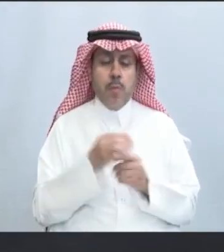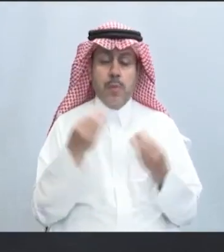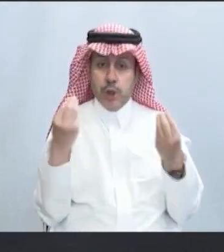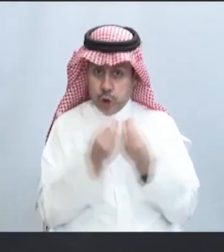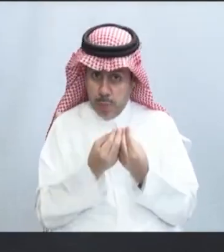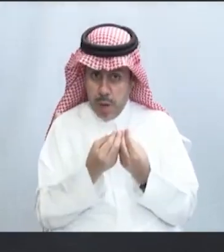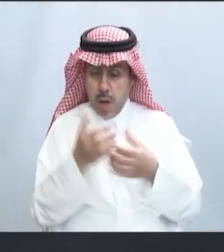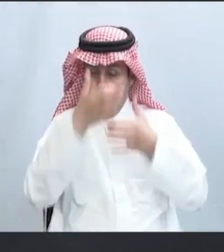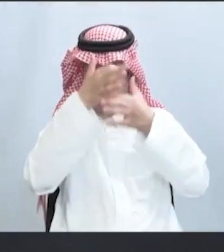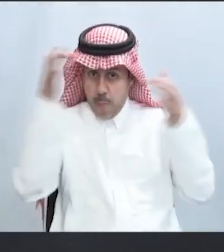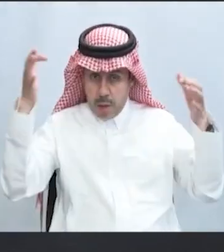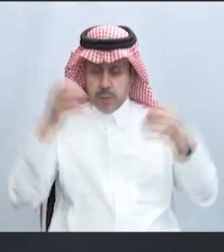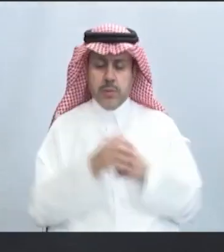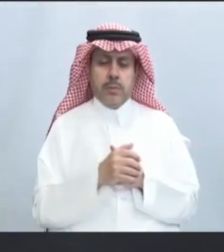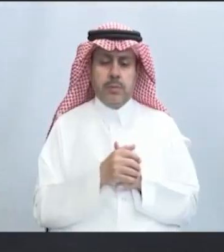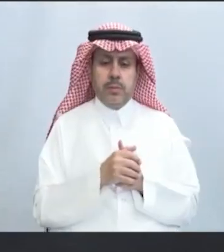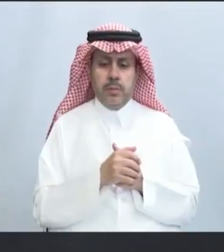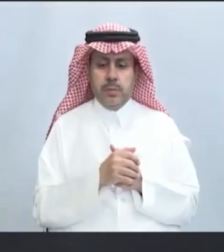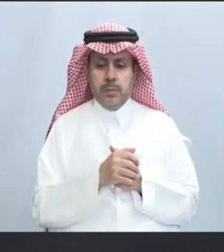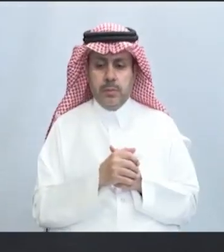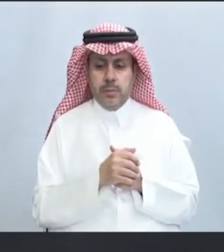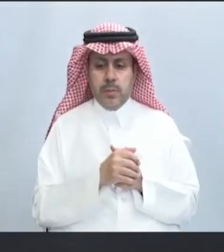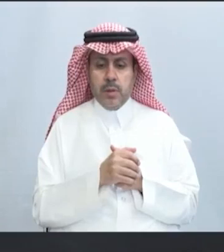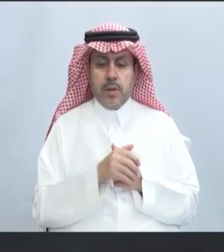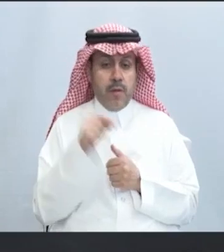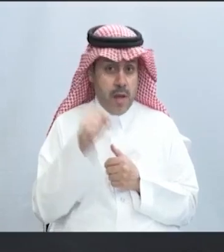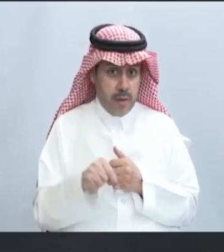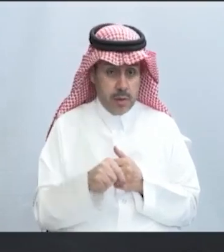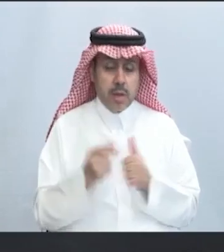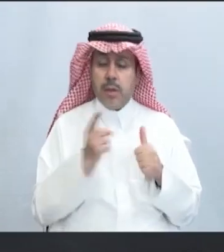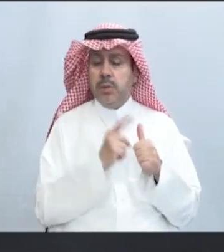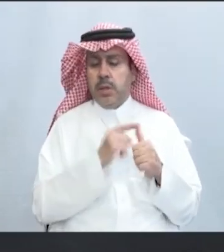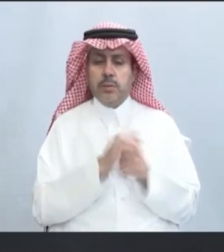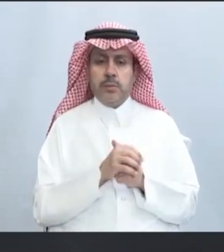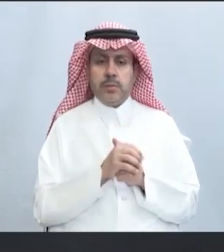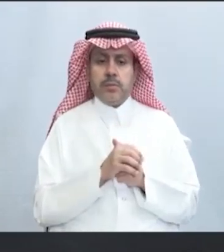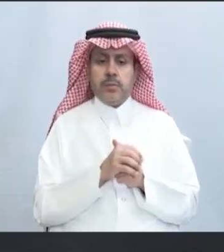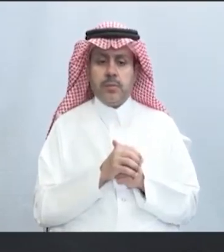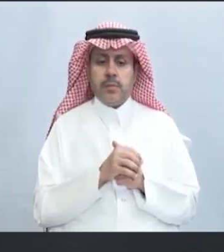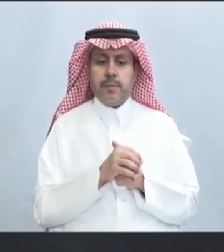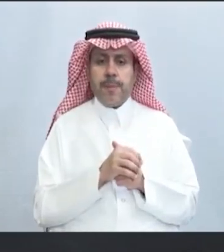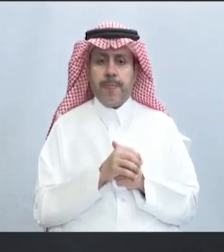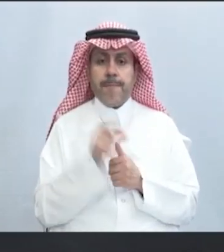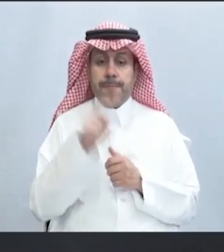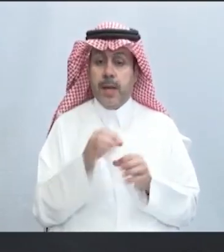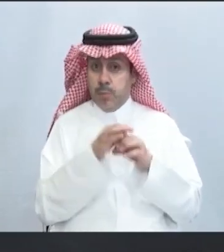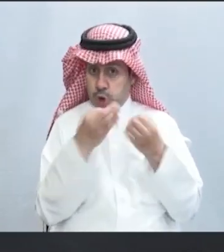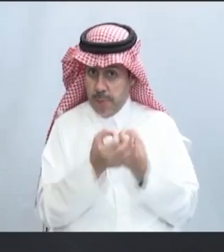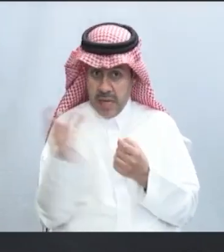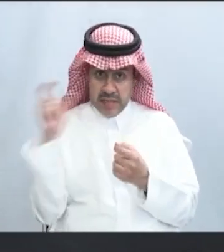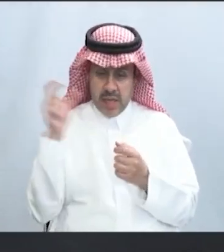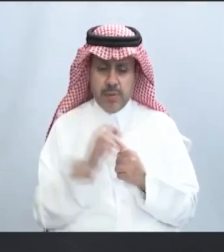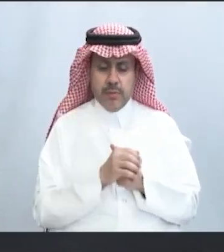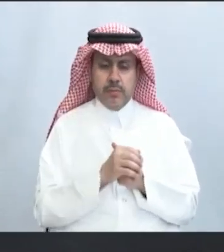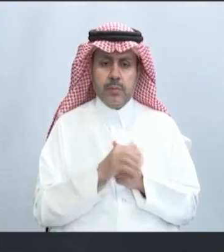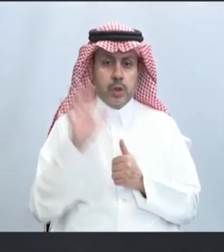اجماع اهل السنه والجماعه في ذلك فهذا هو المنطلق منطلق كل مسلم وكذلك المجتمع الاسلامي